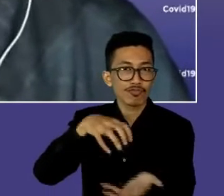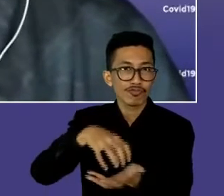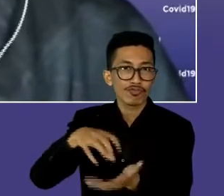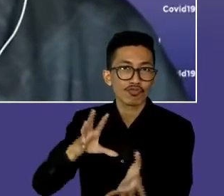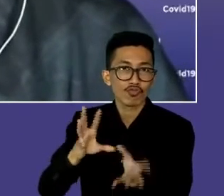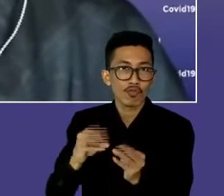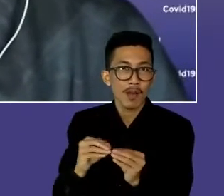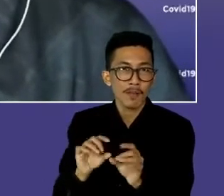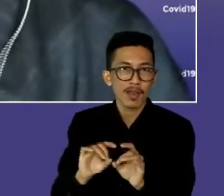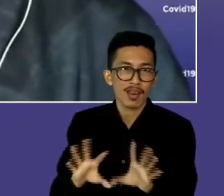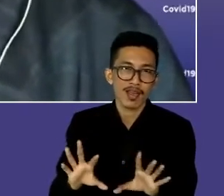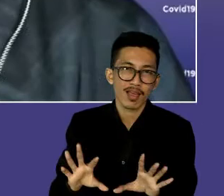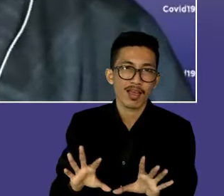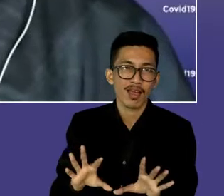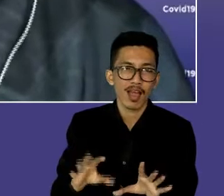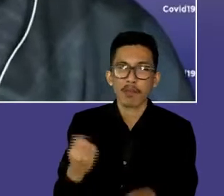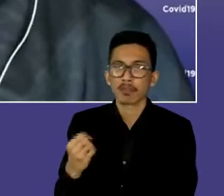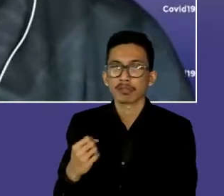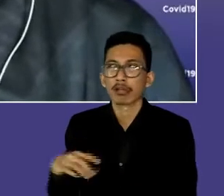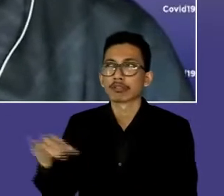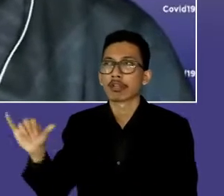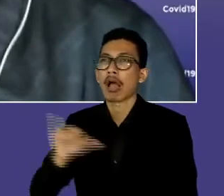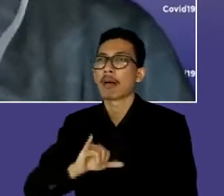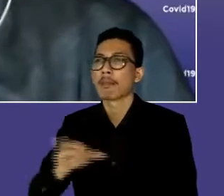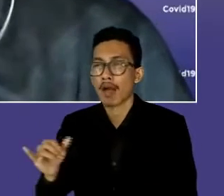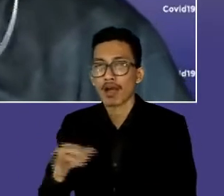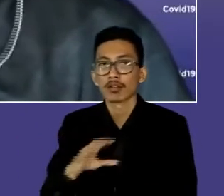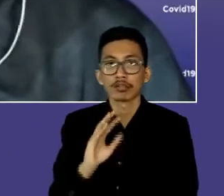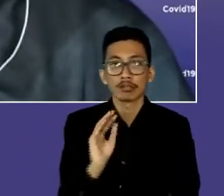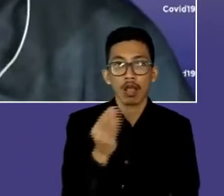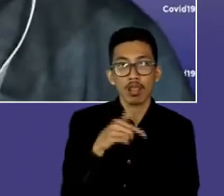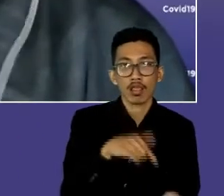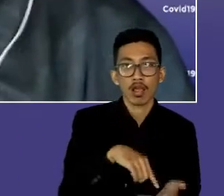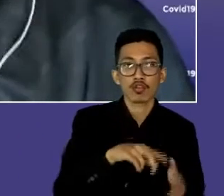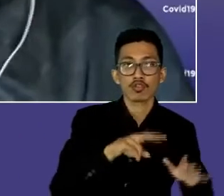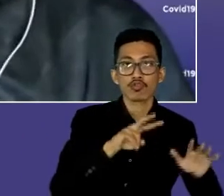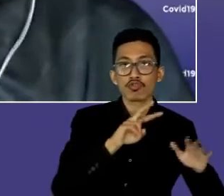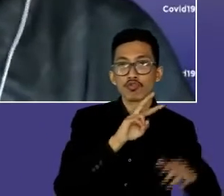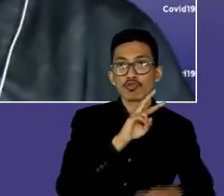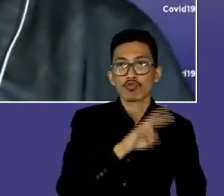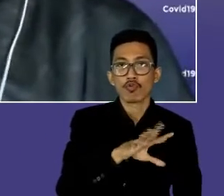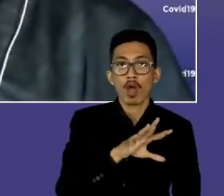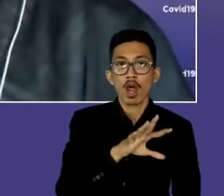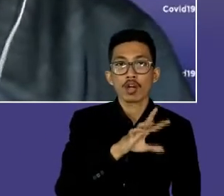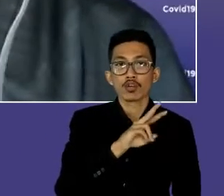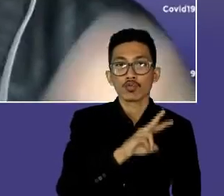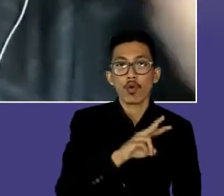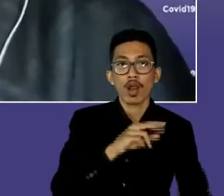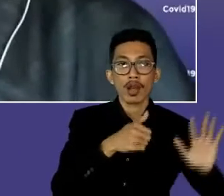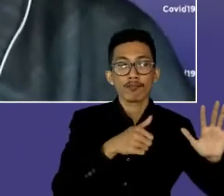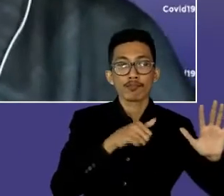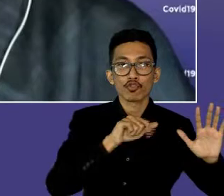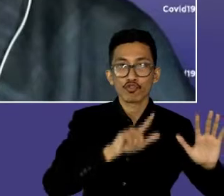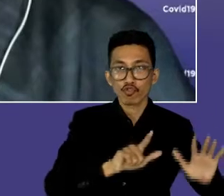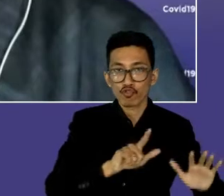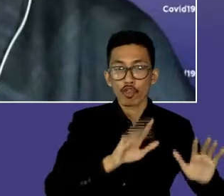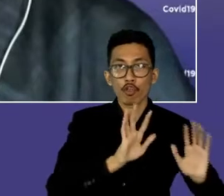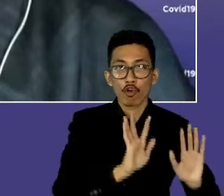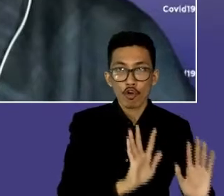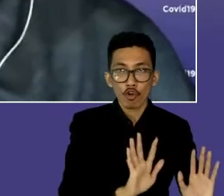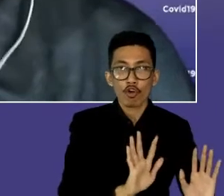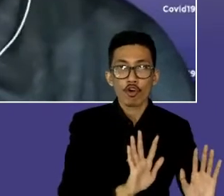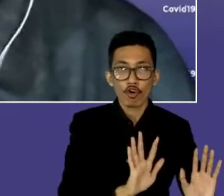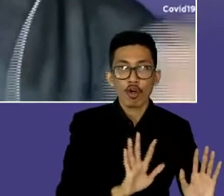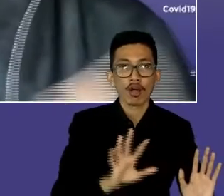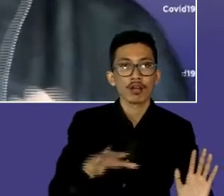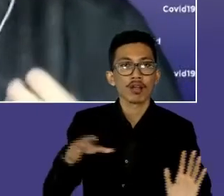berbeda. Nah, kita nggak bisa samakan jumlah yang di DKI cuma 267 kelurahan, berarti kan poskonya 267. Sedangkan di Jawa